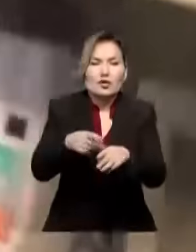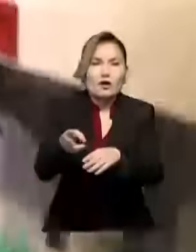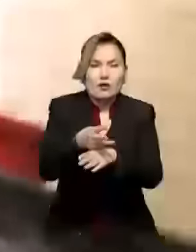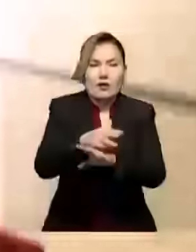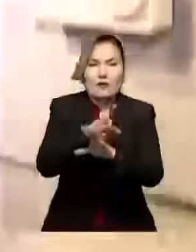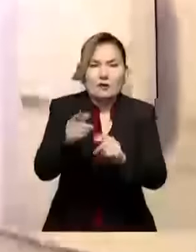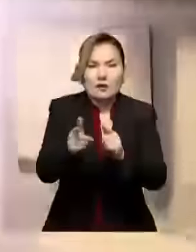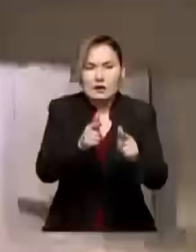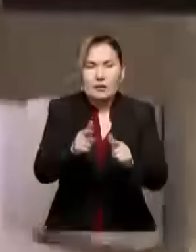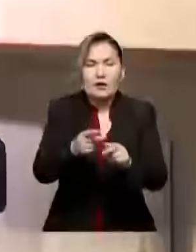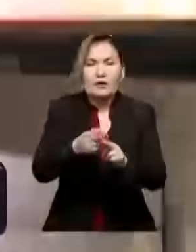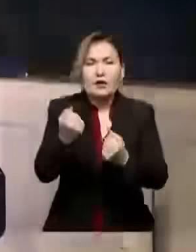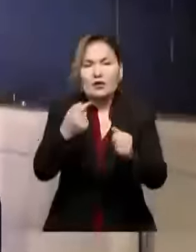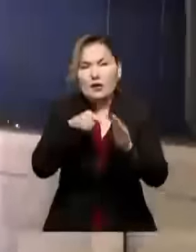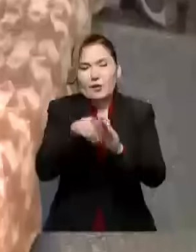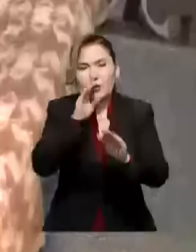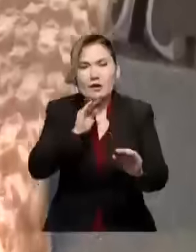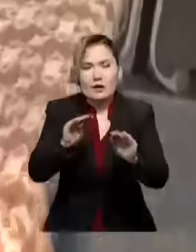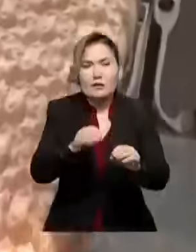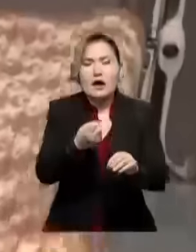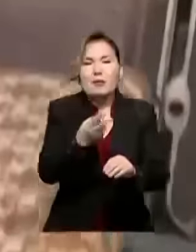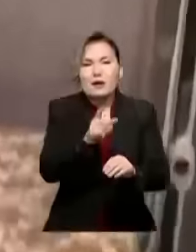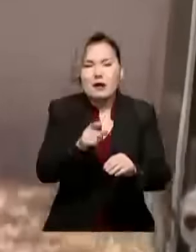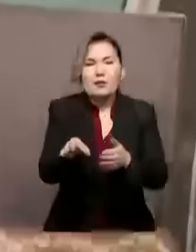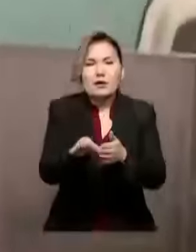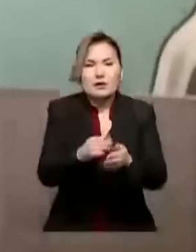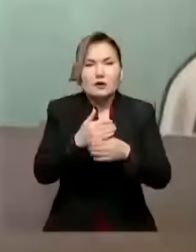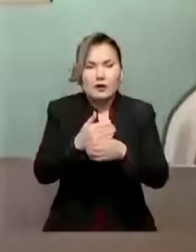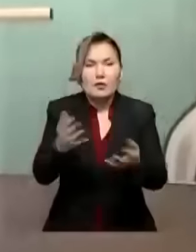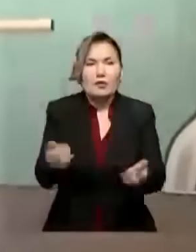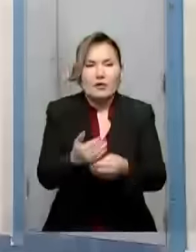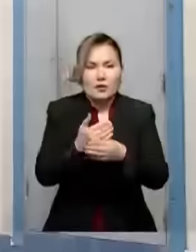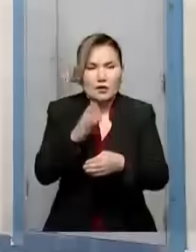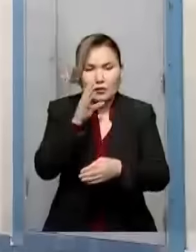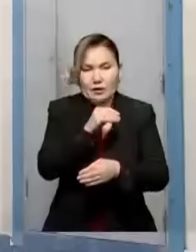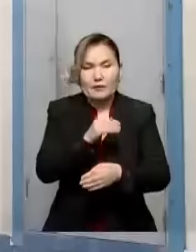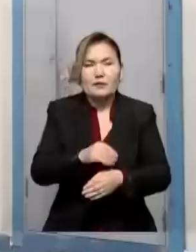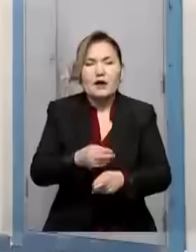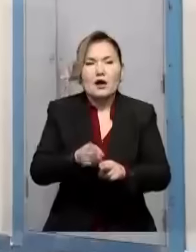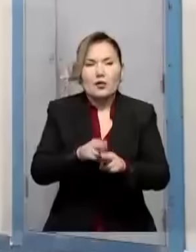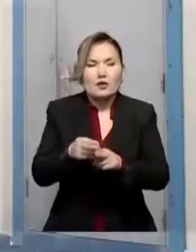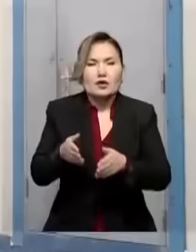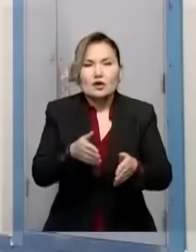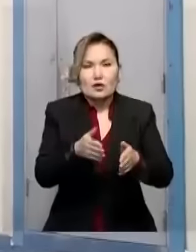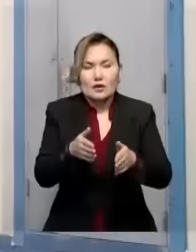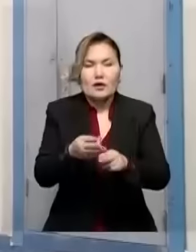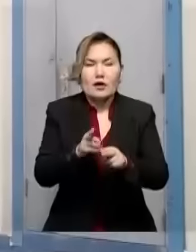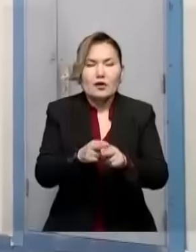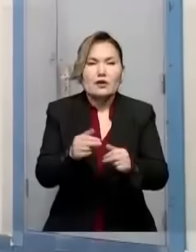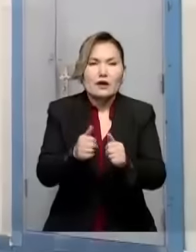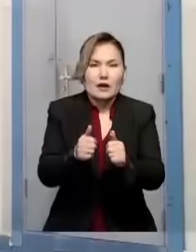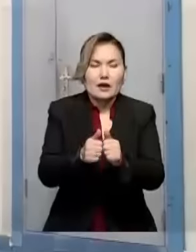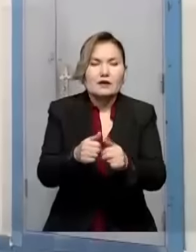түгелдей керек жарақпен жасақталған. Бір уақытта бірнеше адамға жедел медициналық көмек көрсете алады. Жолдың жақсаруына және мынандай автобандар